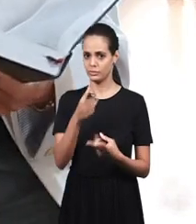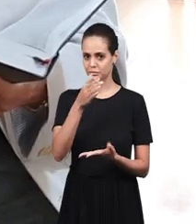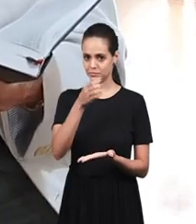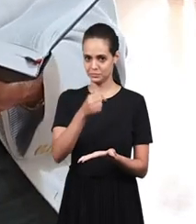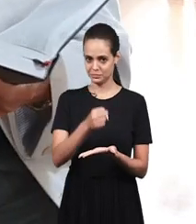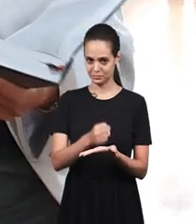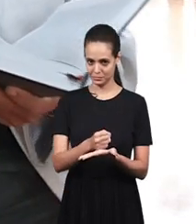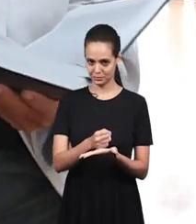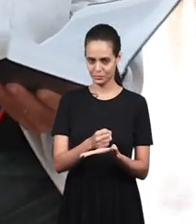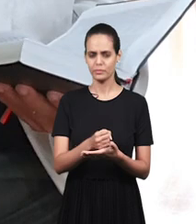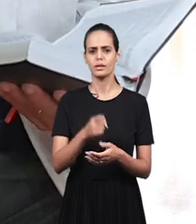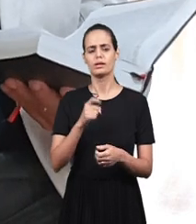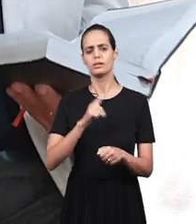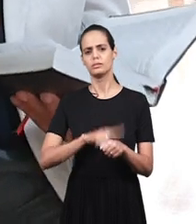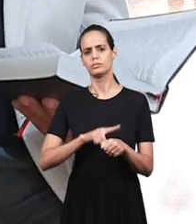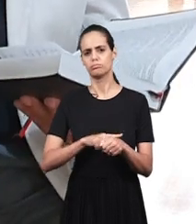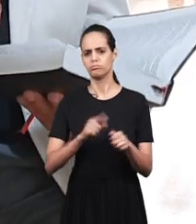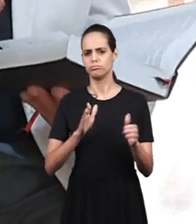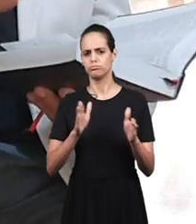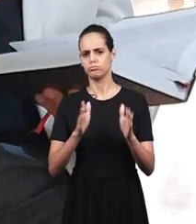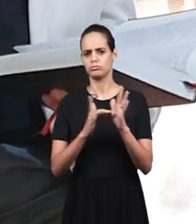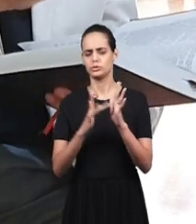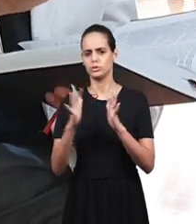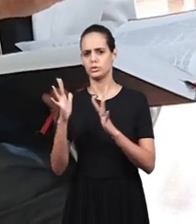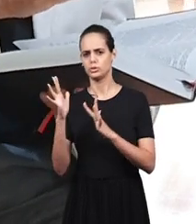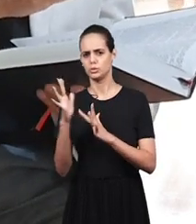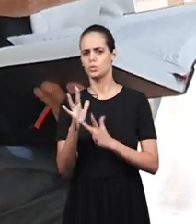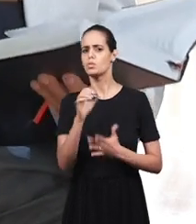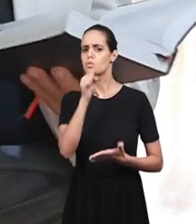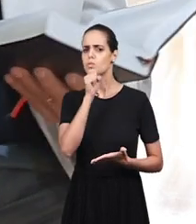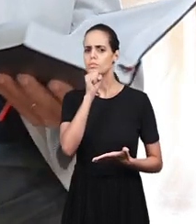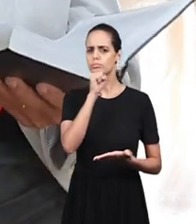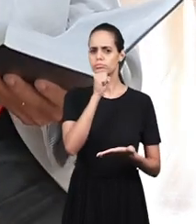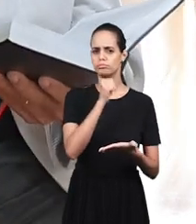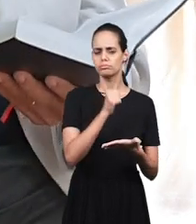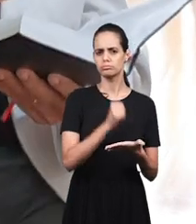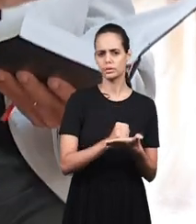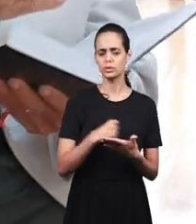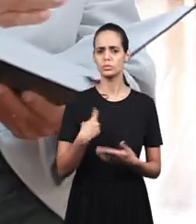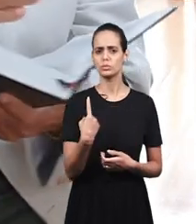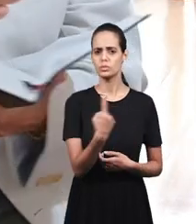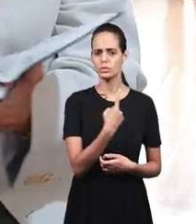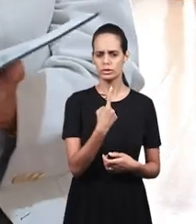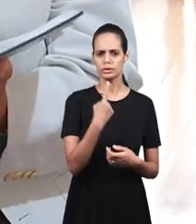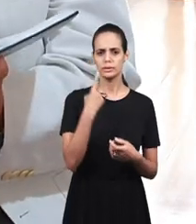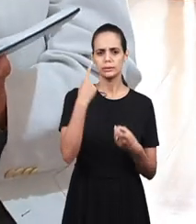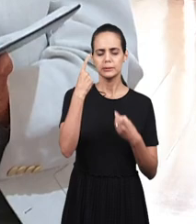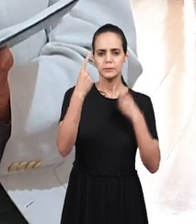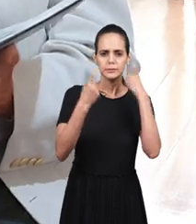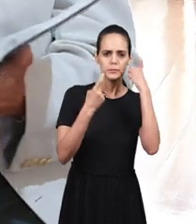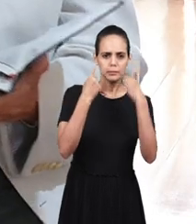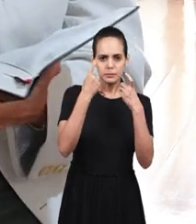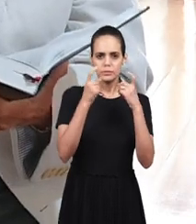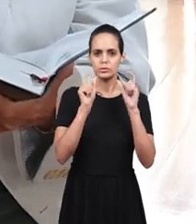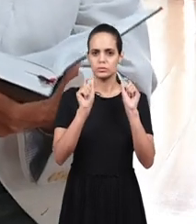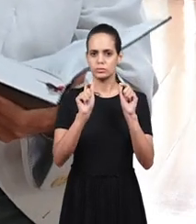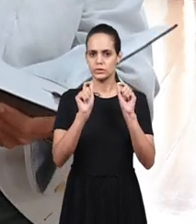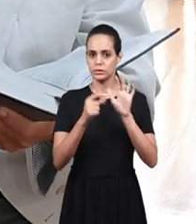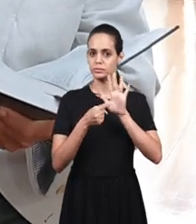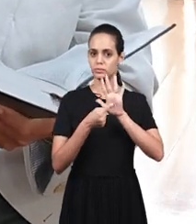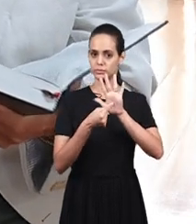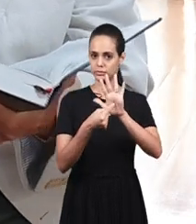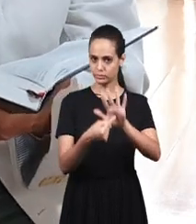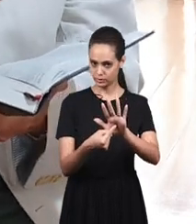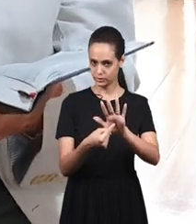a deux parties, Ancien Testament et Nouveau Testament. Quand nous parlons Jésus à l'Ancien Testament, nous